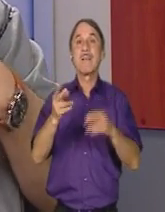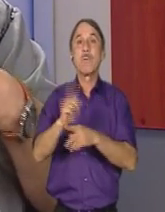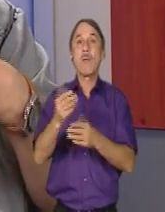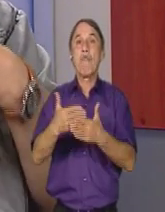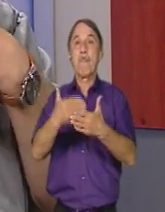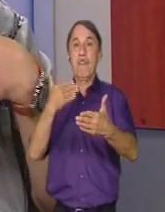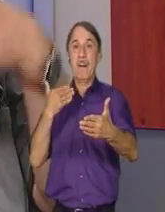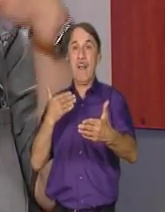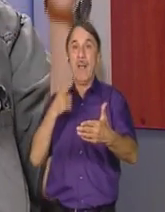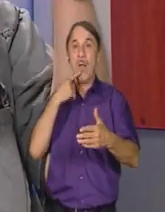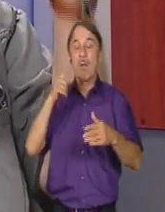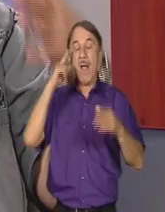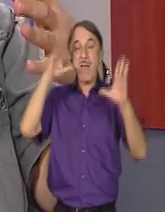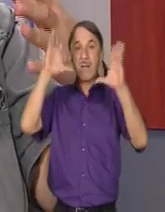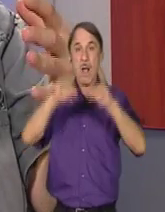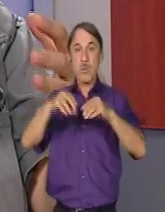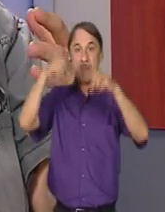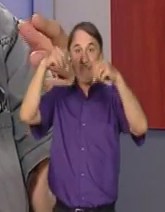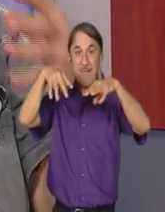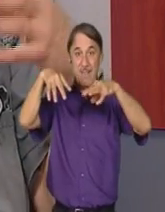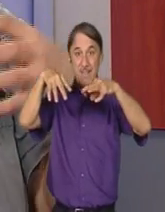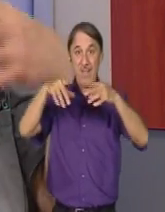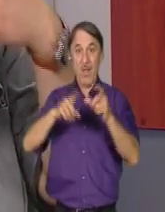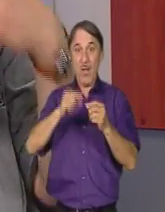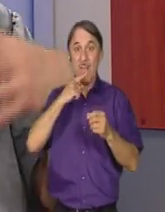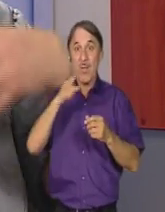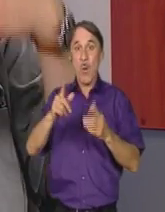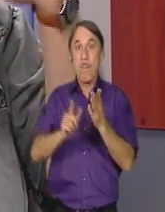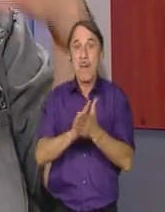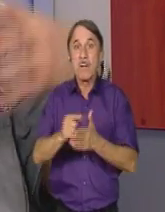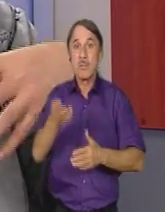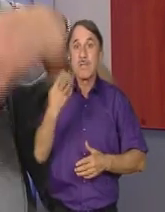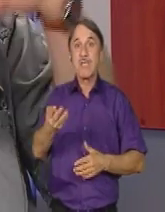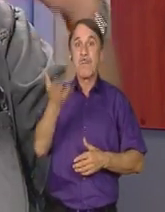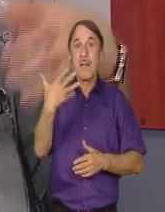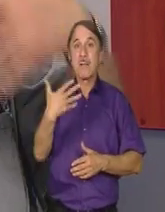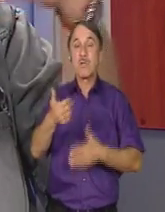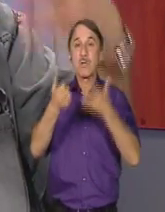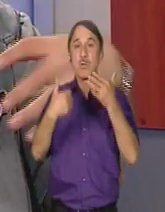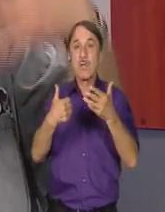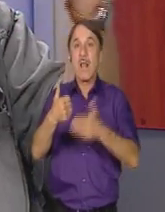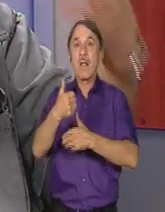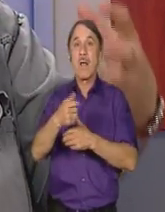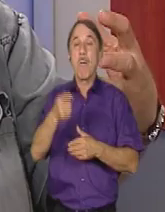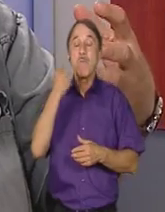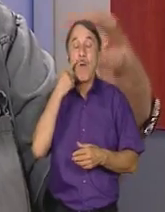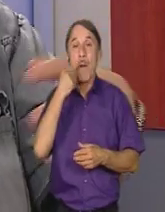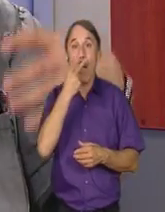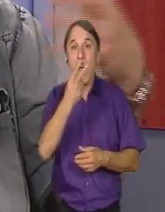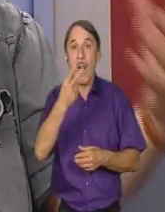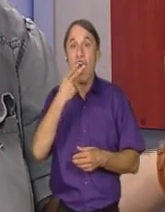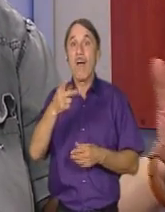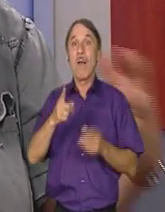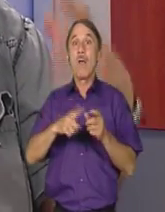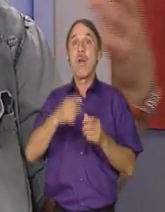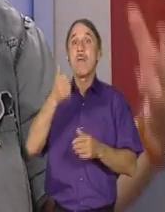10 minuta pre gašenja svetla u sali, nego su prošli kroz period od 40, 50, 60 proba.